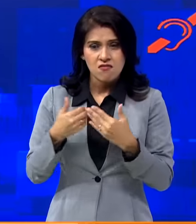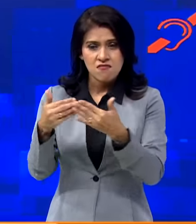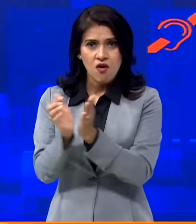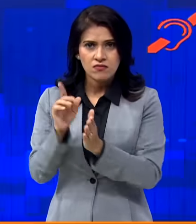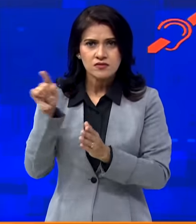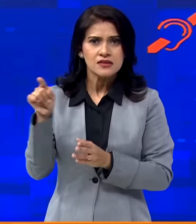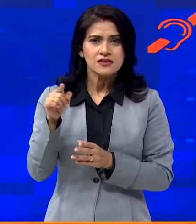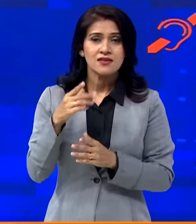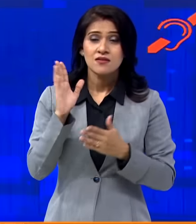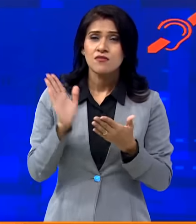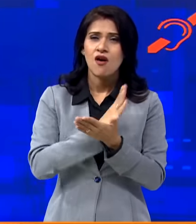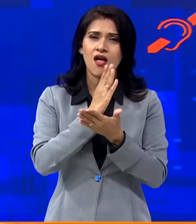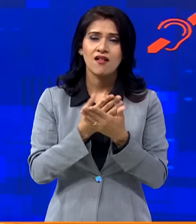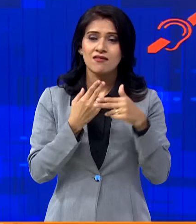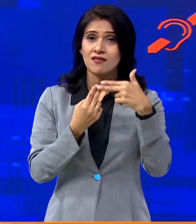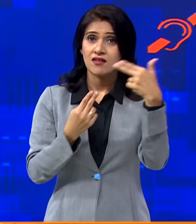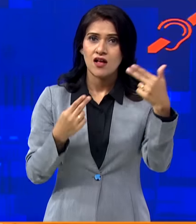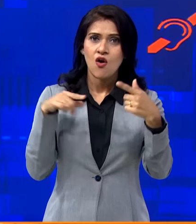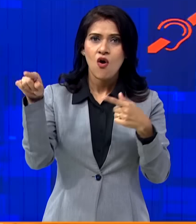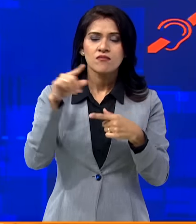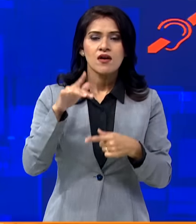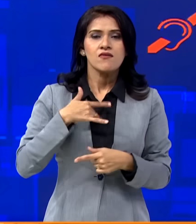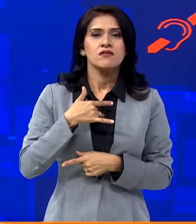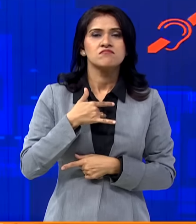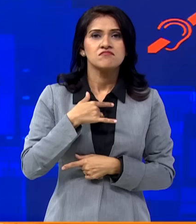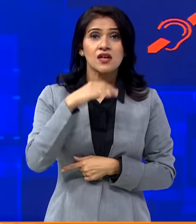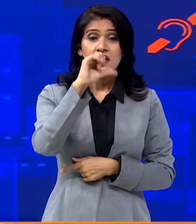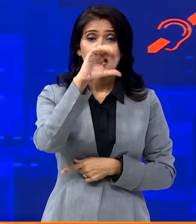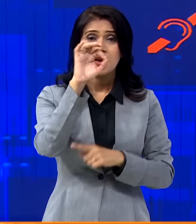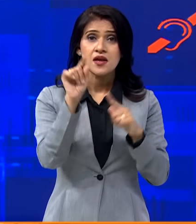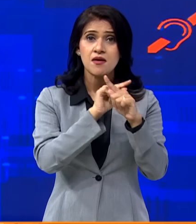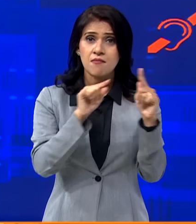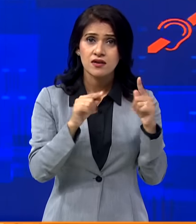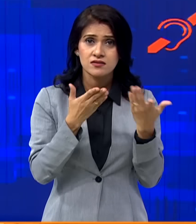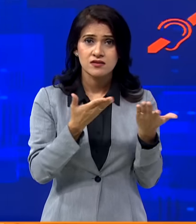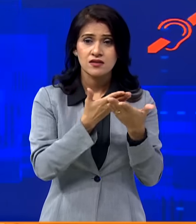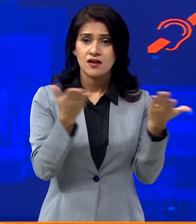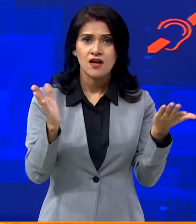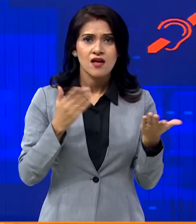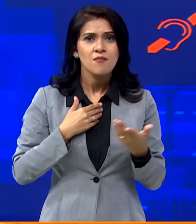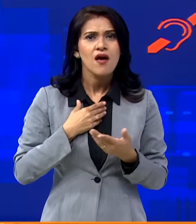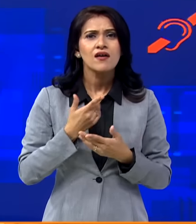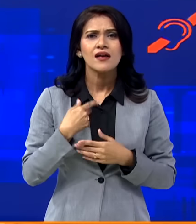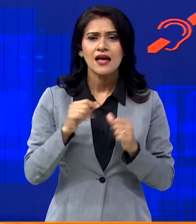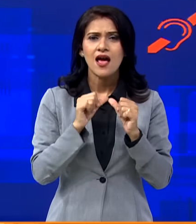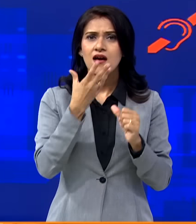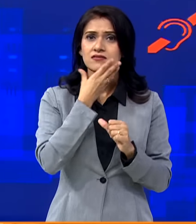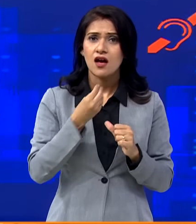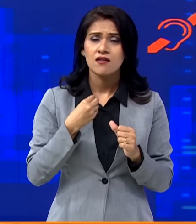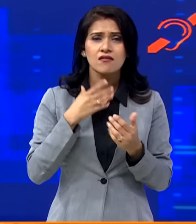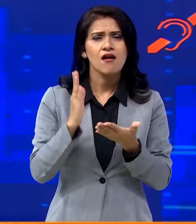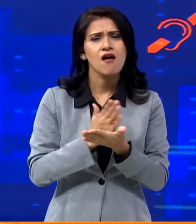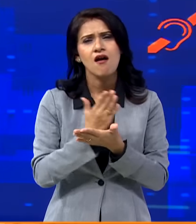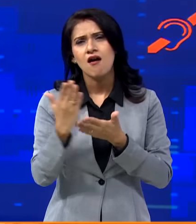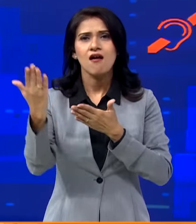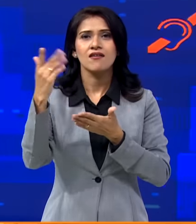दिल पर भी यह तालियां असर करेंगी कि जहां 90 फीसद हिंदू हैं वहां नवी की शान में आचार्य प्रमोद की सने में अगर दो पंक्तियां गाई